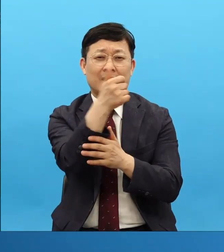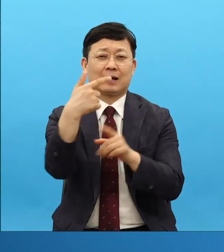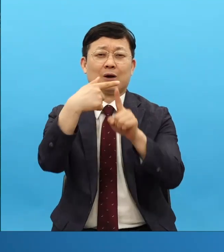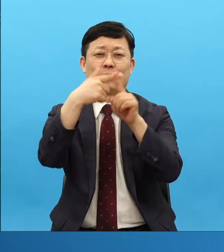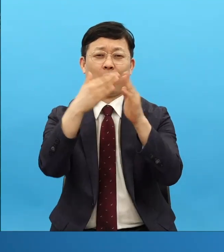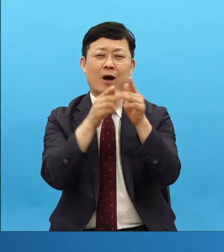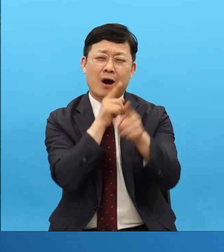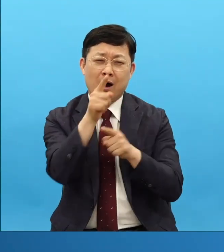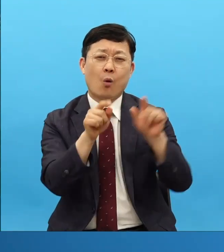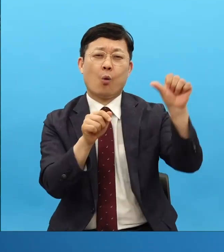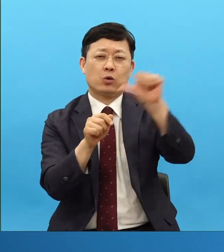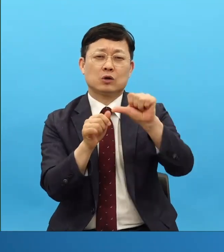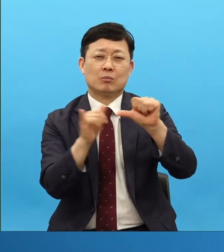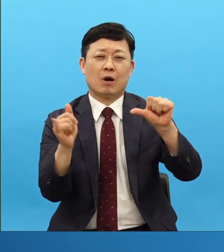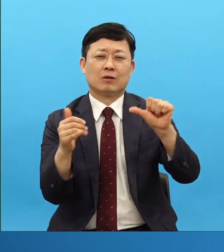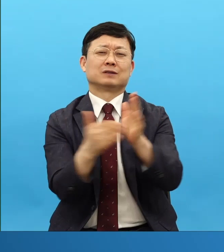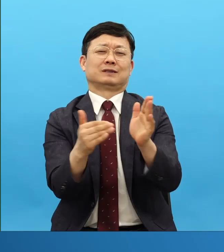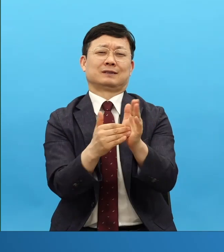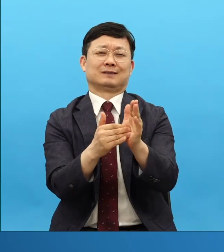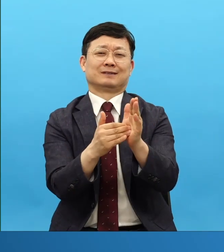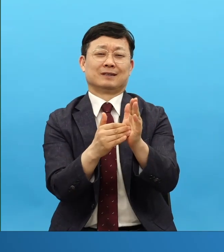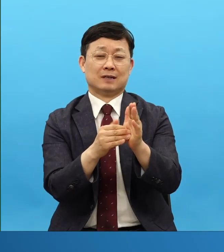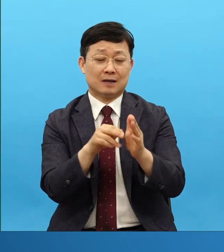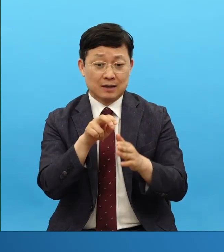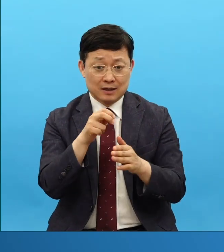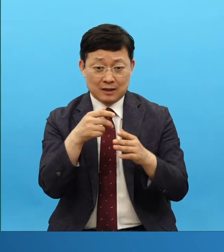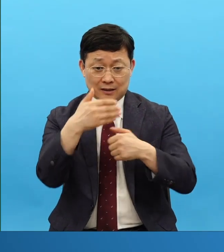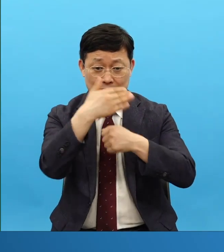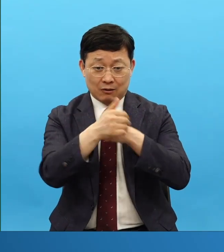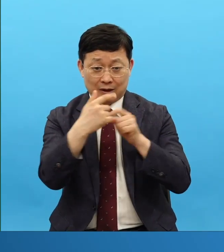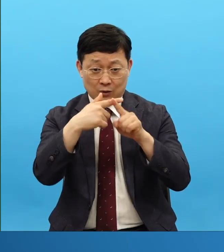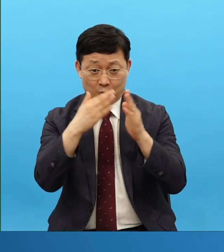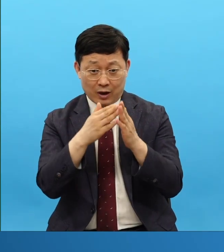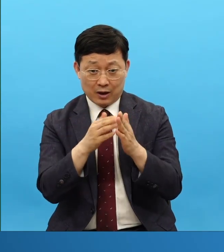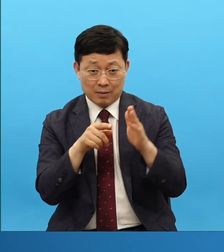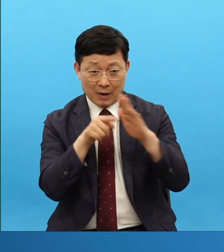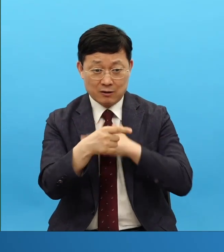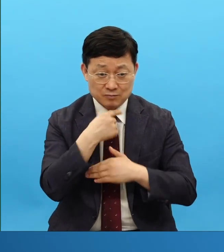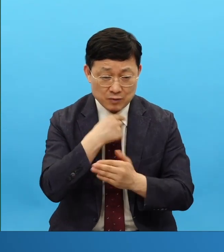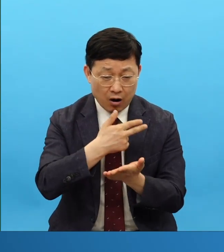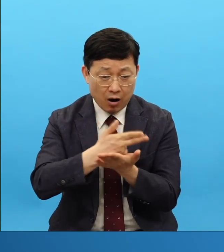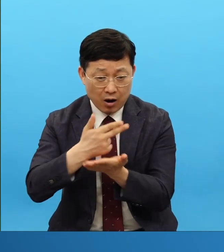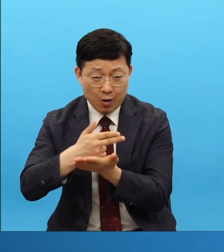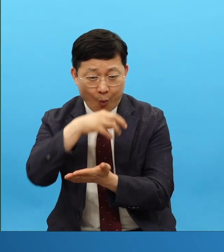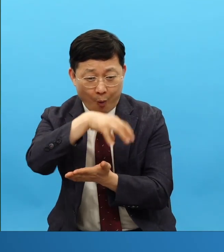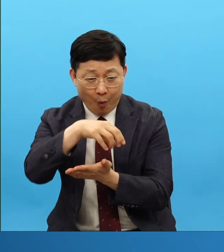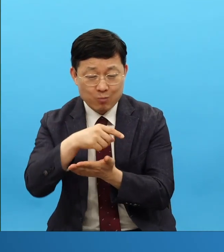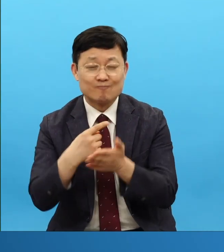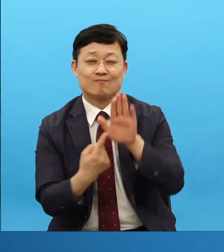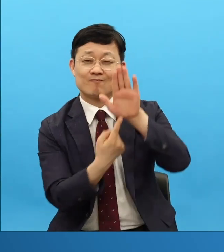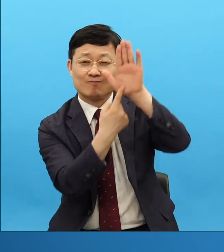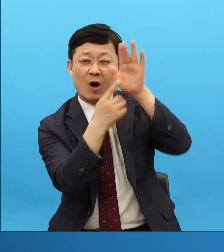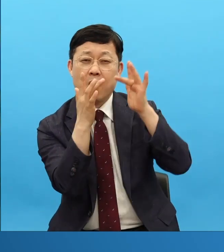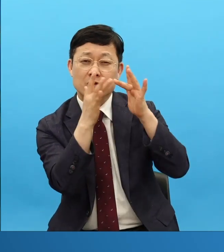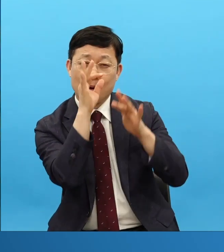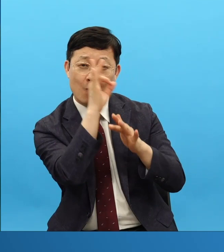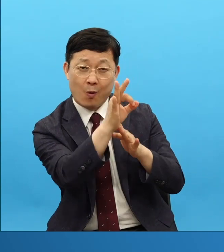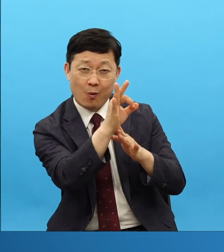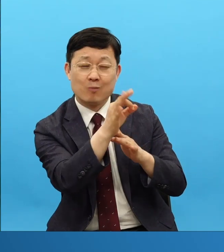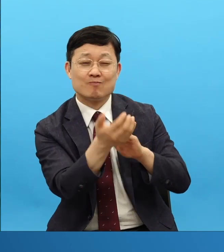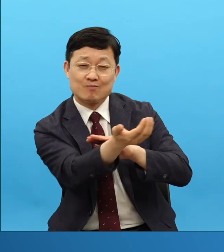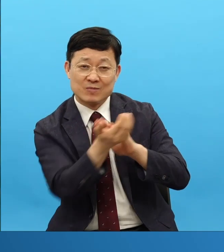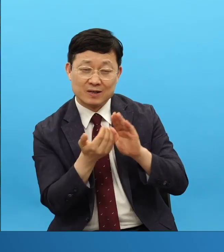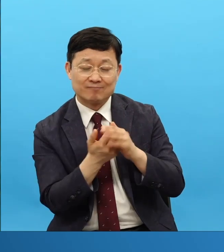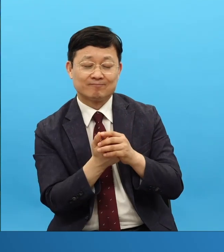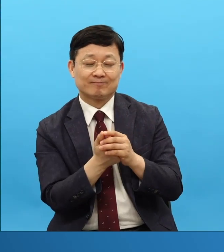등록이 마감되었습니다. 메인타운에 방문하시는 분들을 위해 주차 안내 자료가 위아.kr에 올라가 있습니다. 미리 확인하시거나